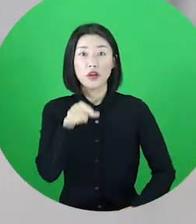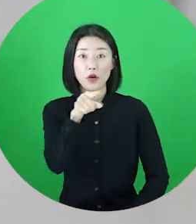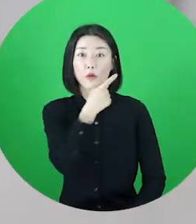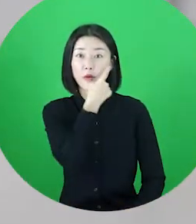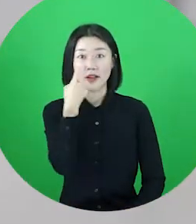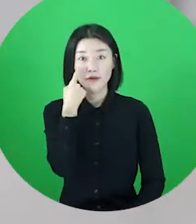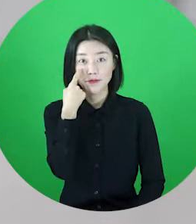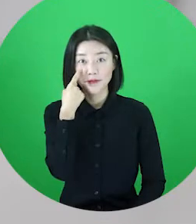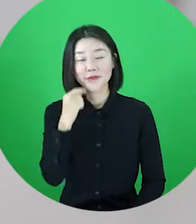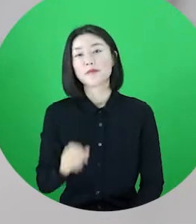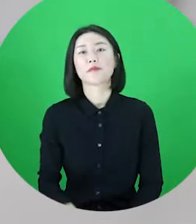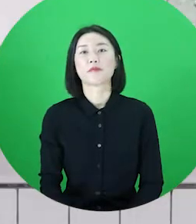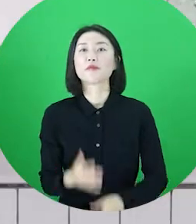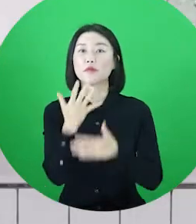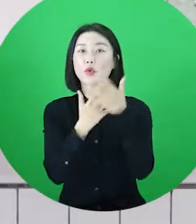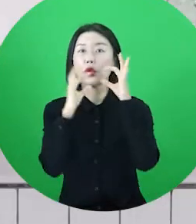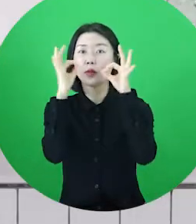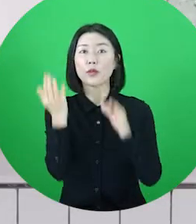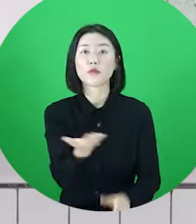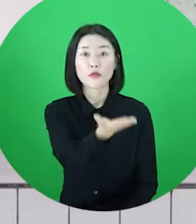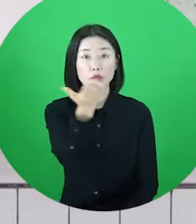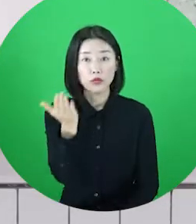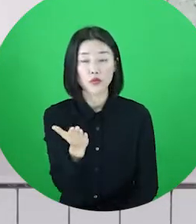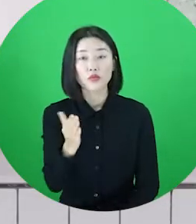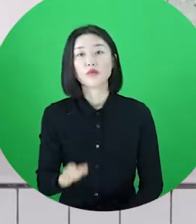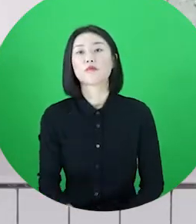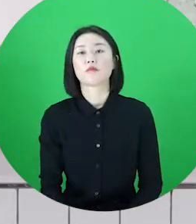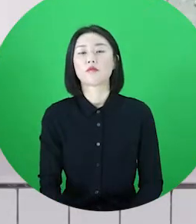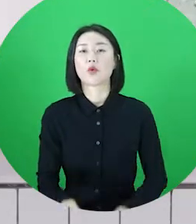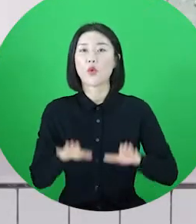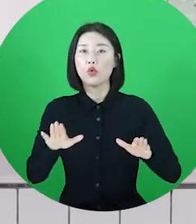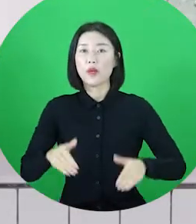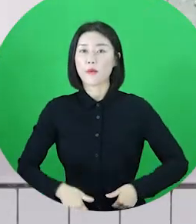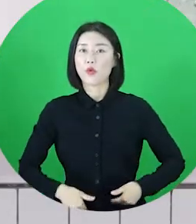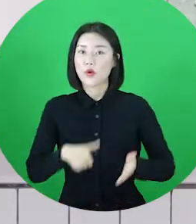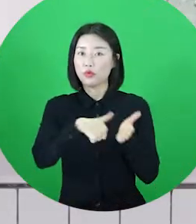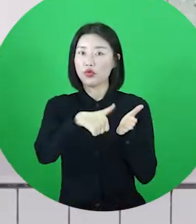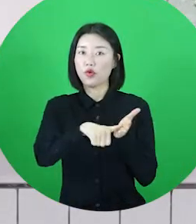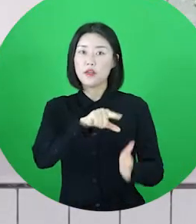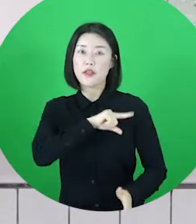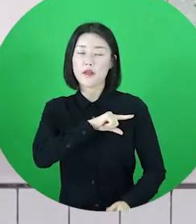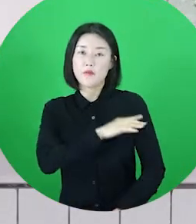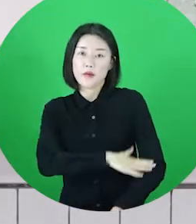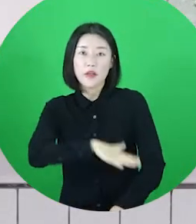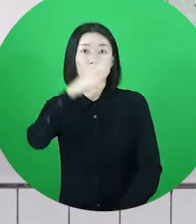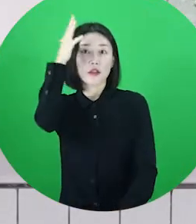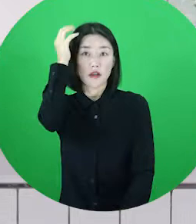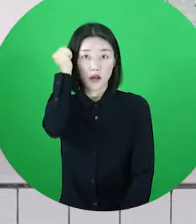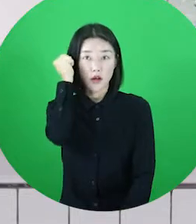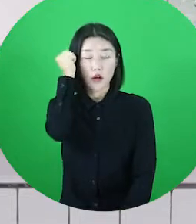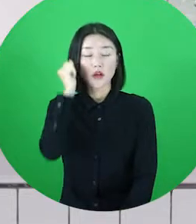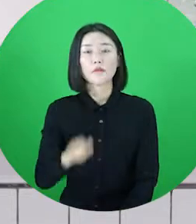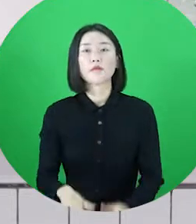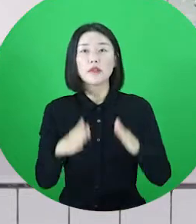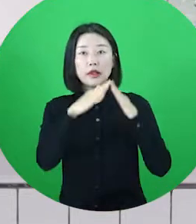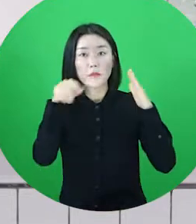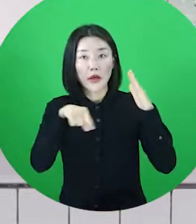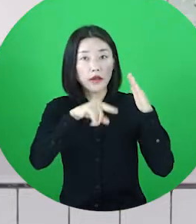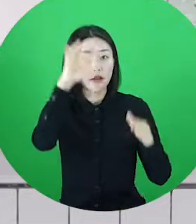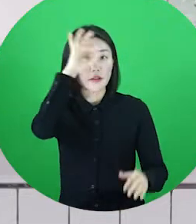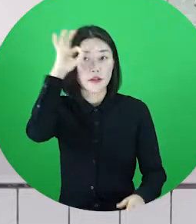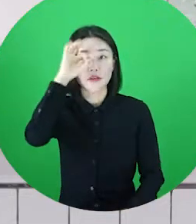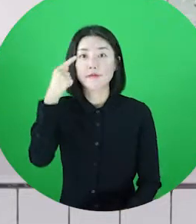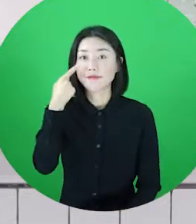재료를 살펴볼게요. 영상을 보고 있는 친구들은 사용할 재료 이름을 잘 듣고 집에